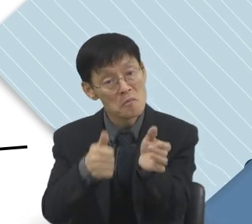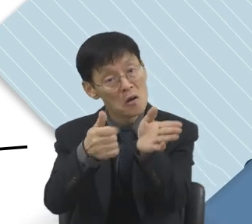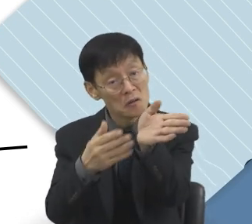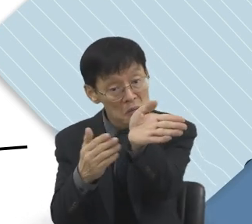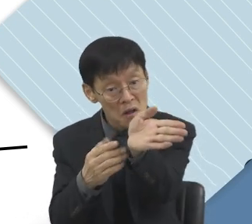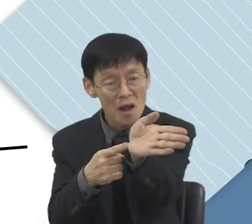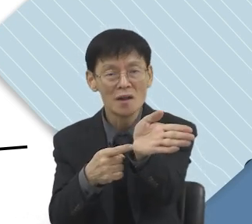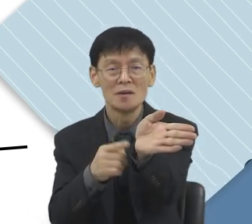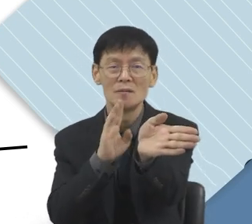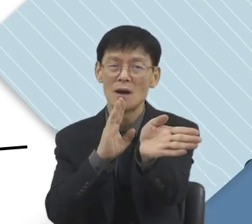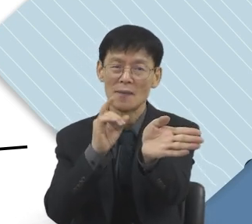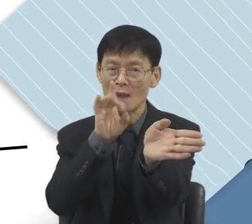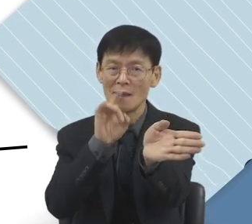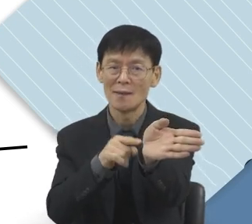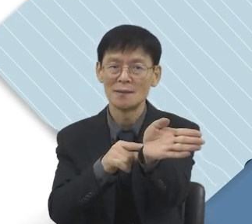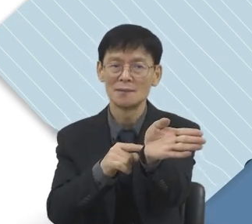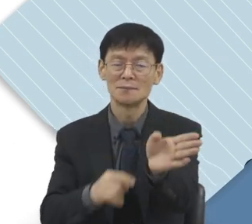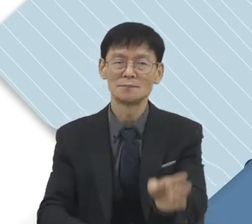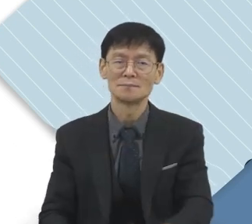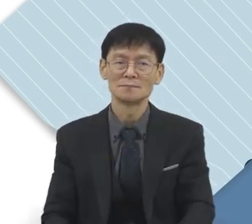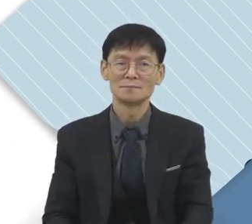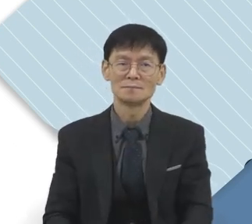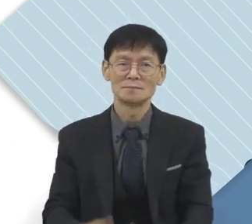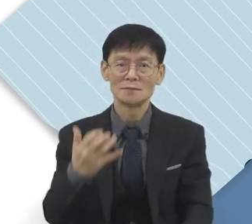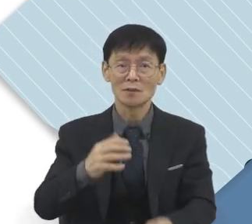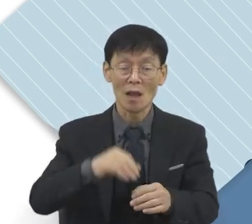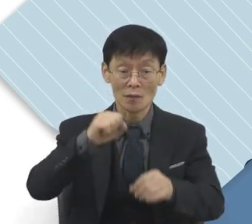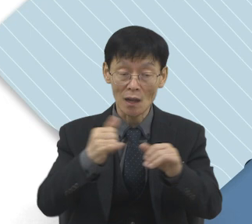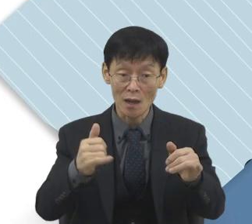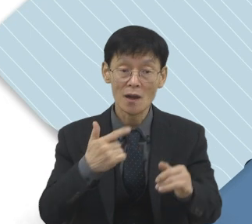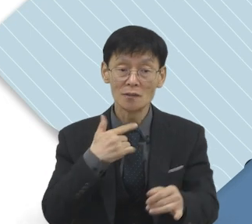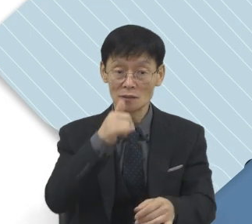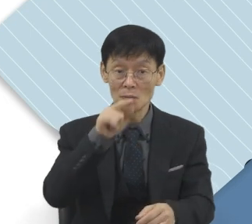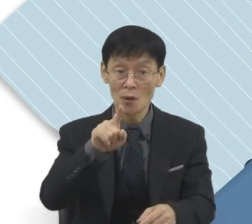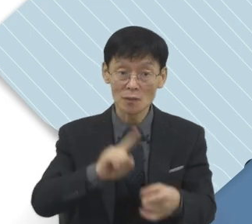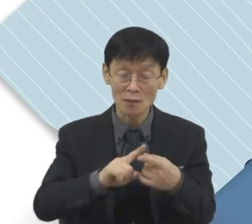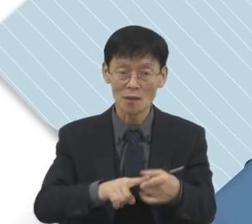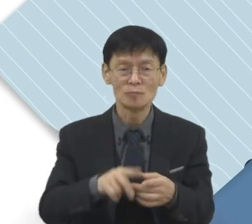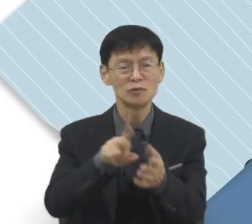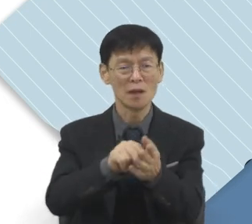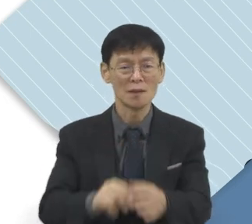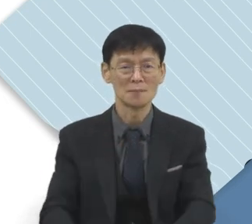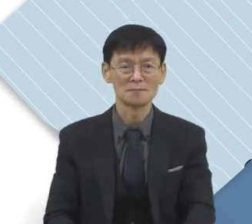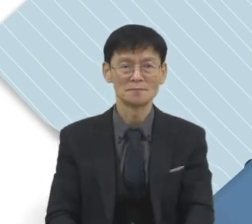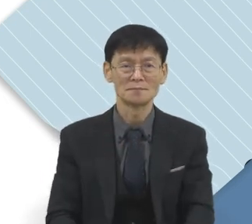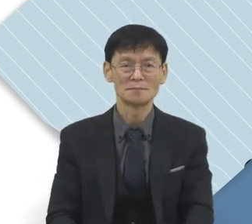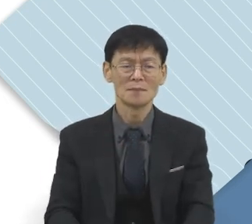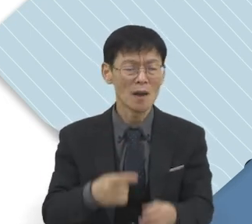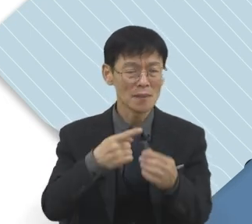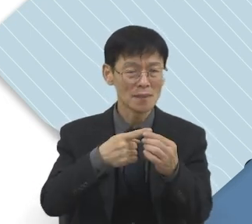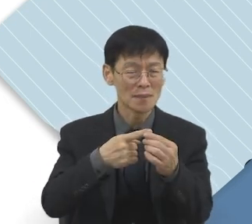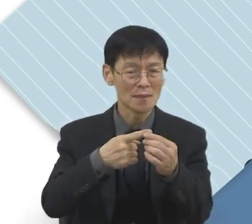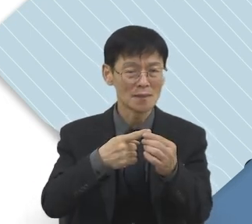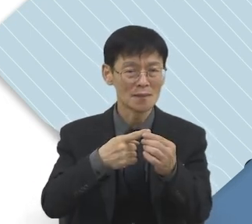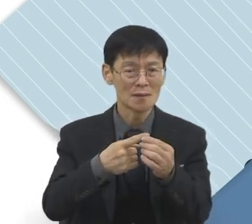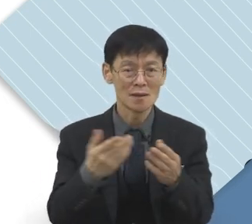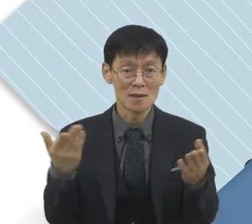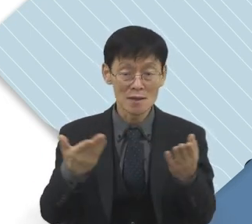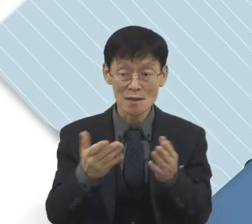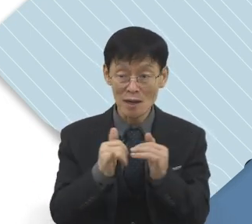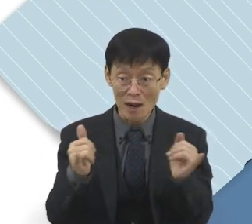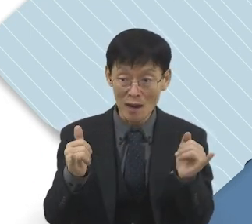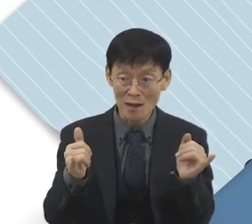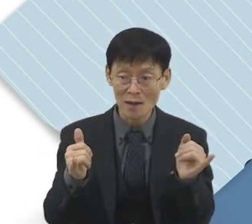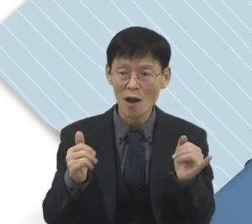게시하거나 보여주는 일을 말합니다. 성희롱 행위자들이 겪을 수 있는 문제. 첫째, 직장